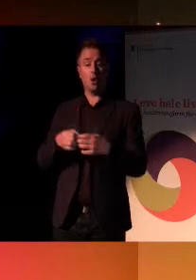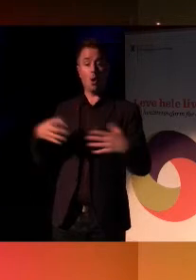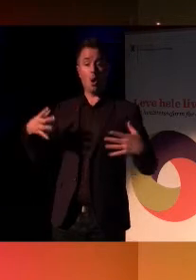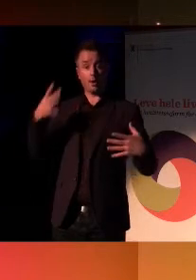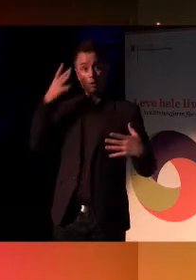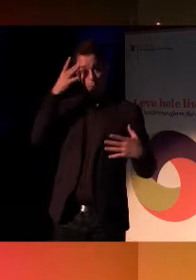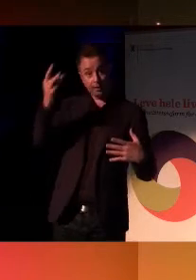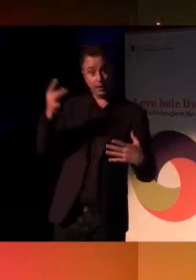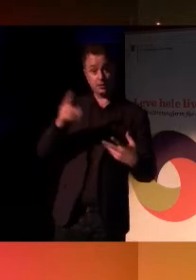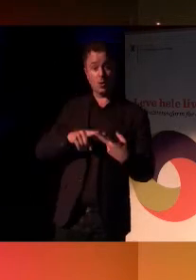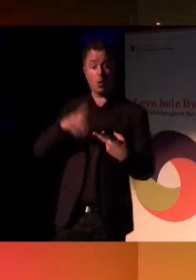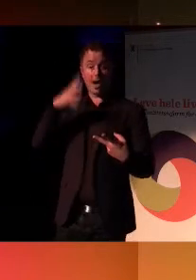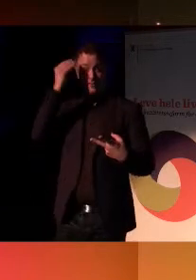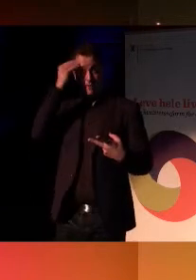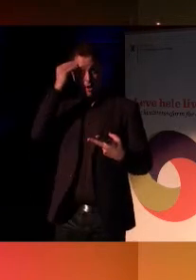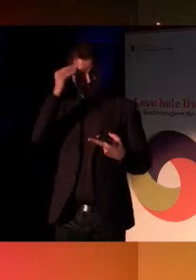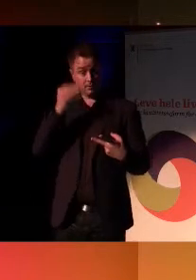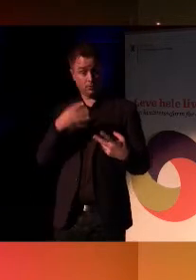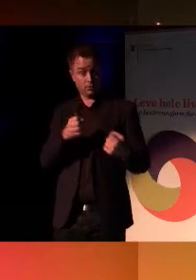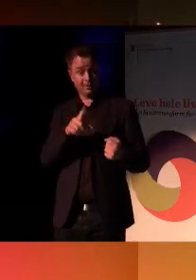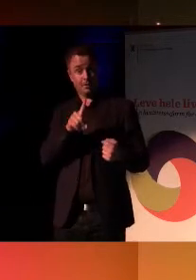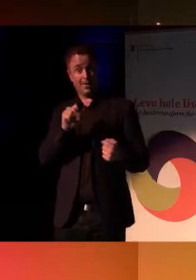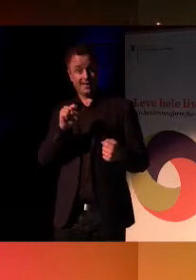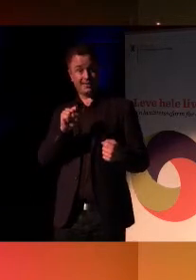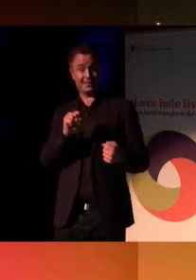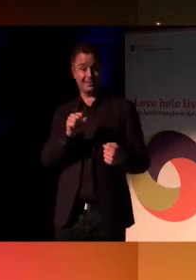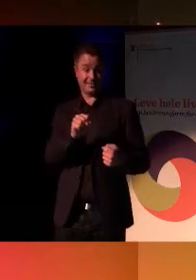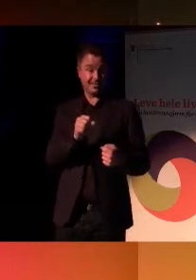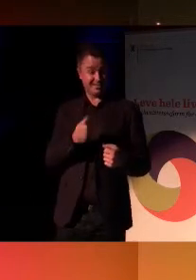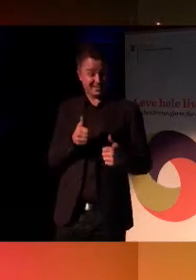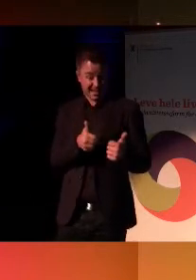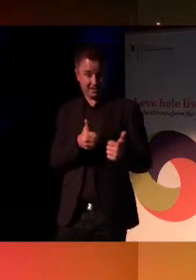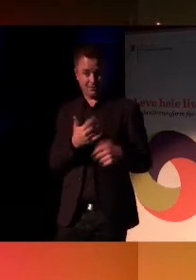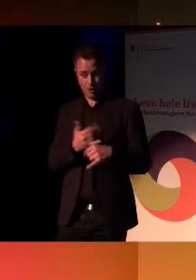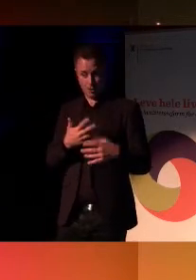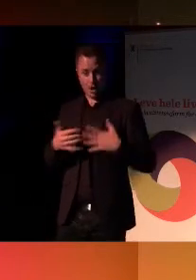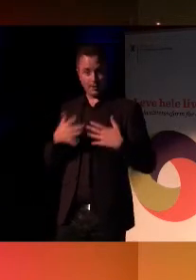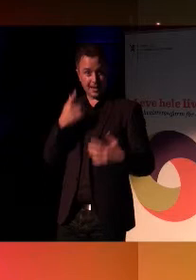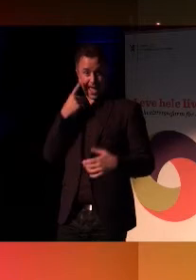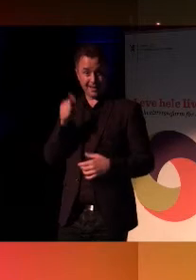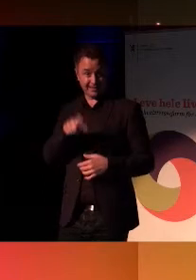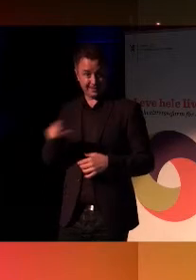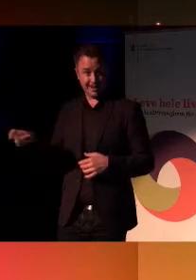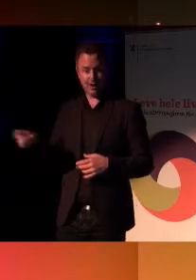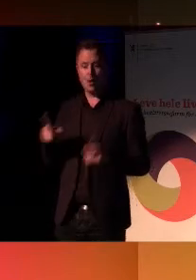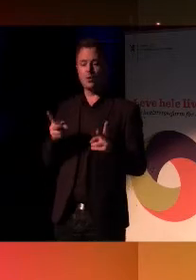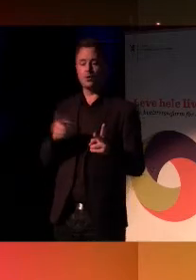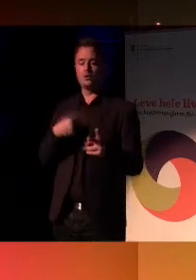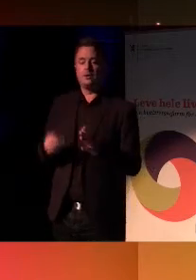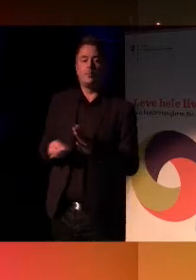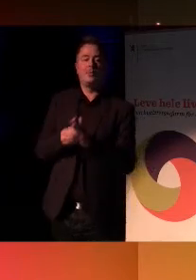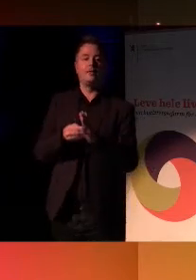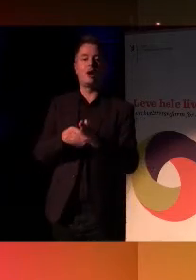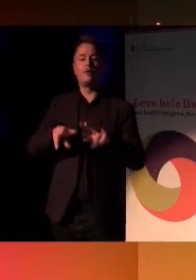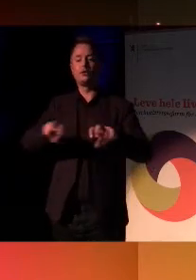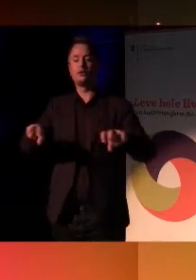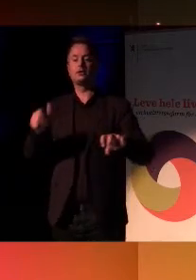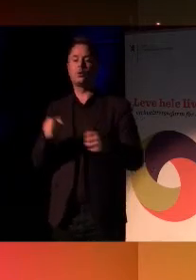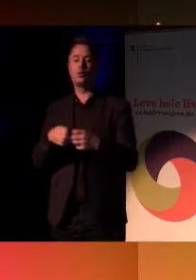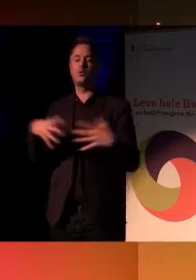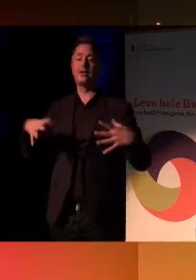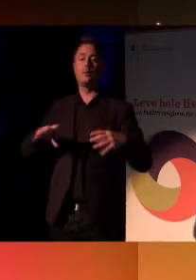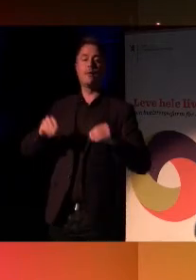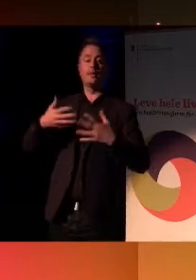og erfaringen på DPS selv med å behandle eldre personer. Og så ønsket vi å bidra til forskningen med å utvikle bedre behandling for denne